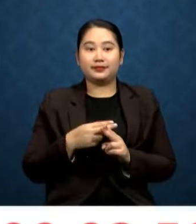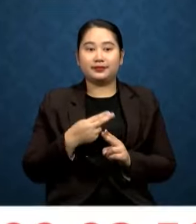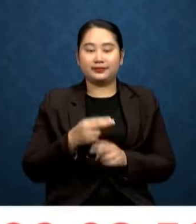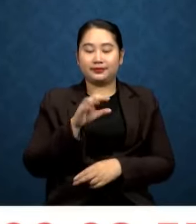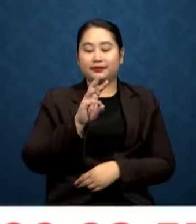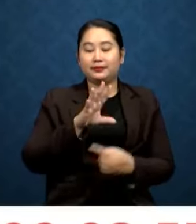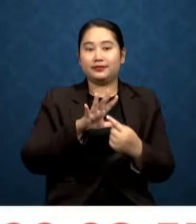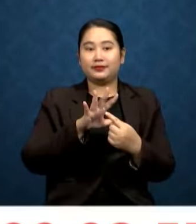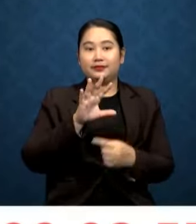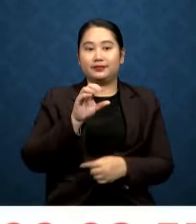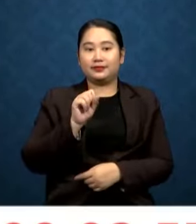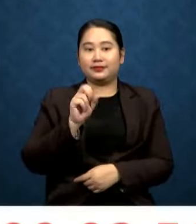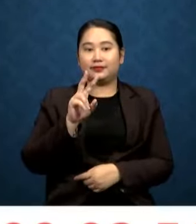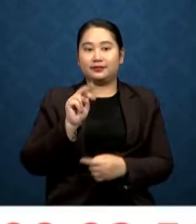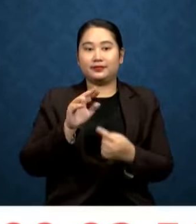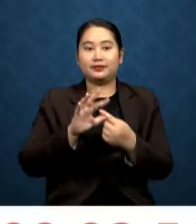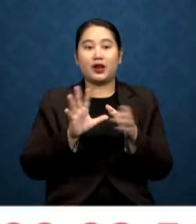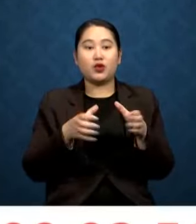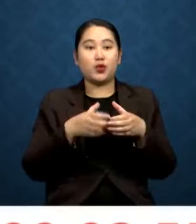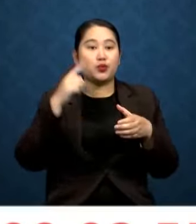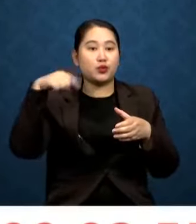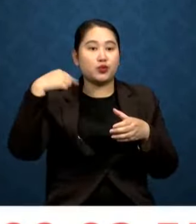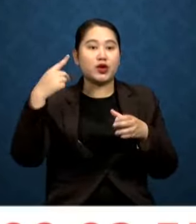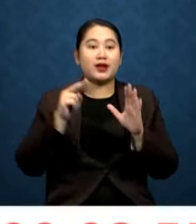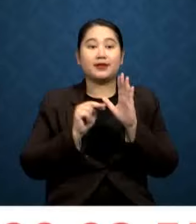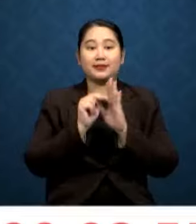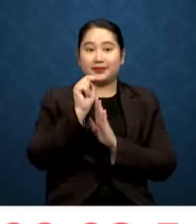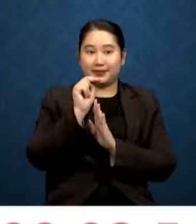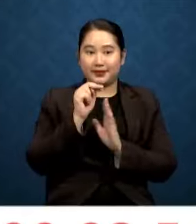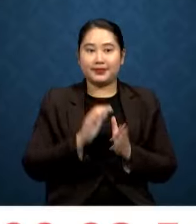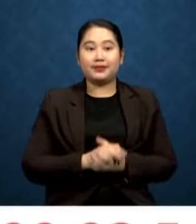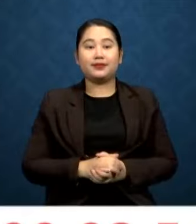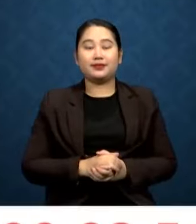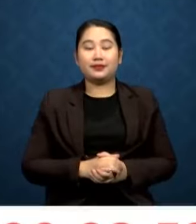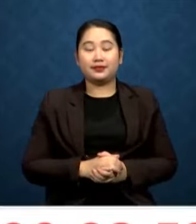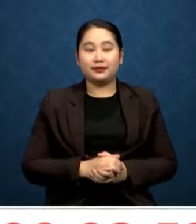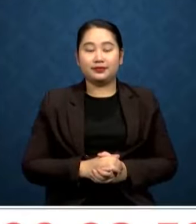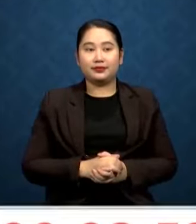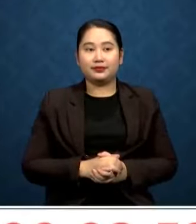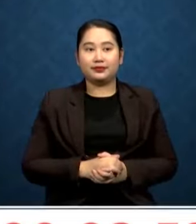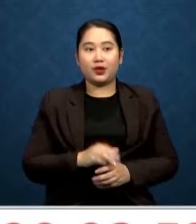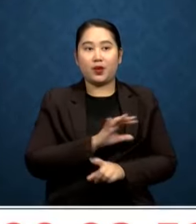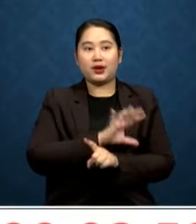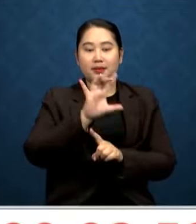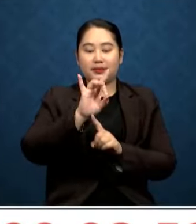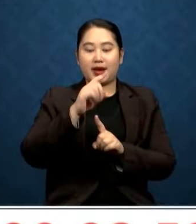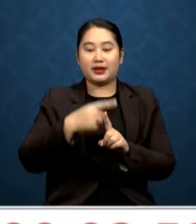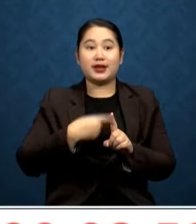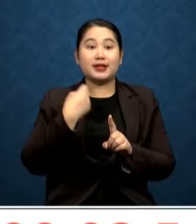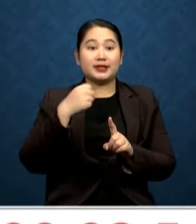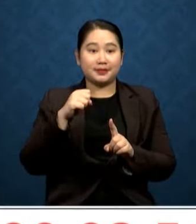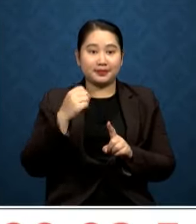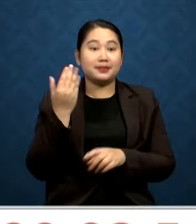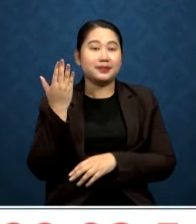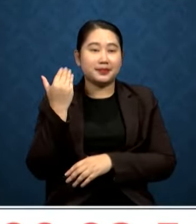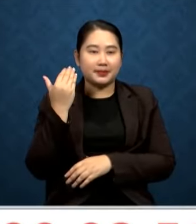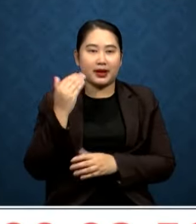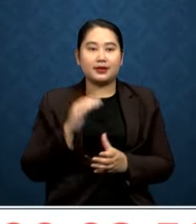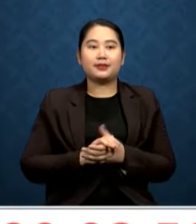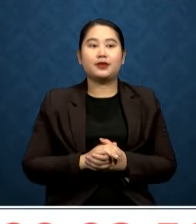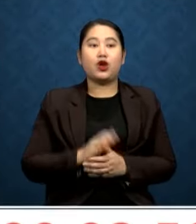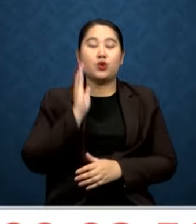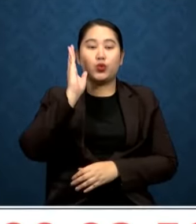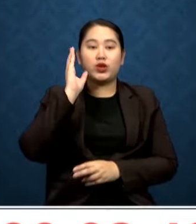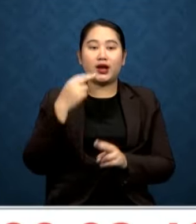วาสนายศศรจากกรุ่มสตรีจังหวัดน่านท่านประธานคะเมื่อวันที่ 8ตุลาคมที่ผ่านมานาย